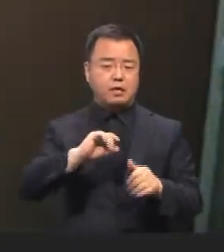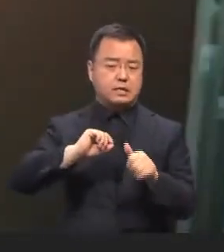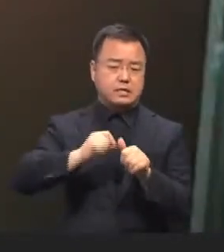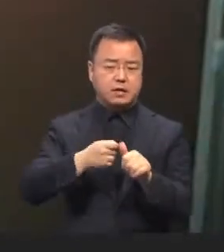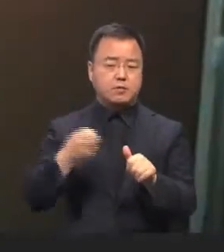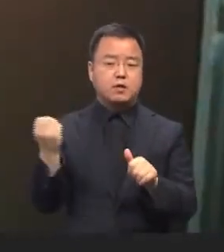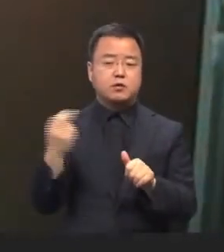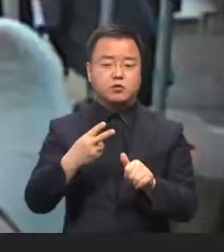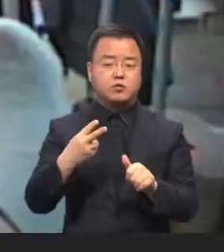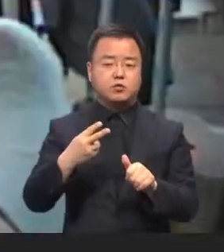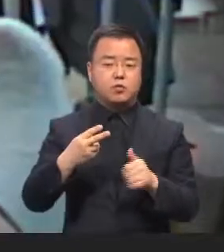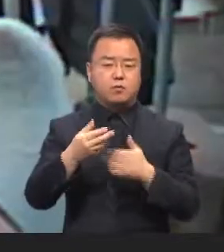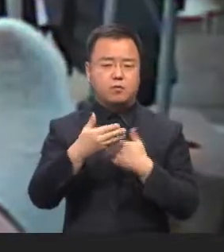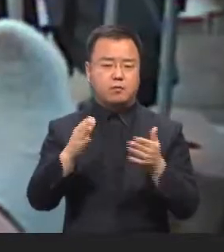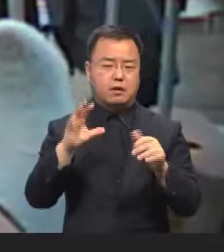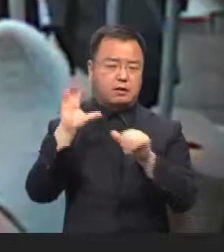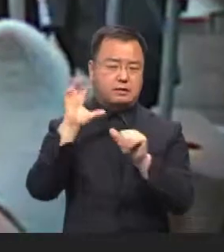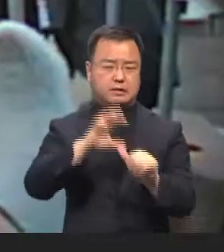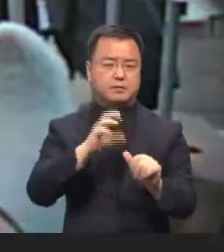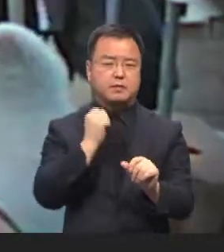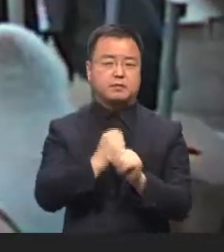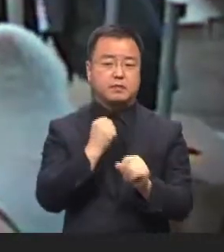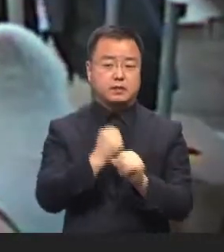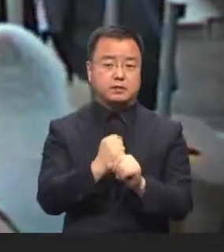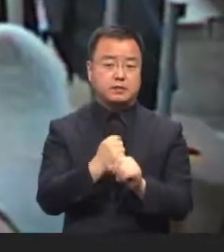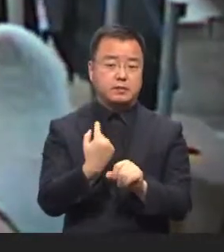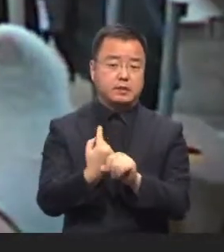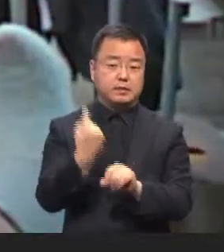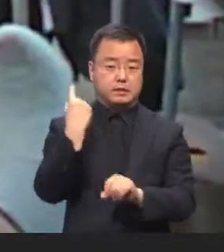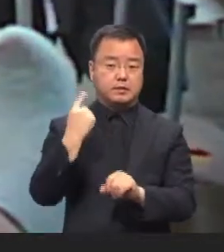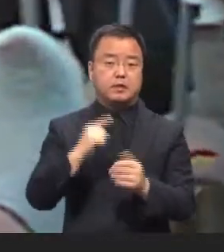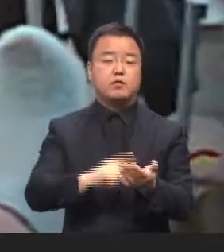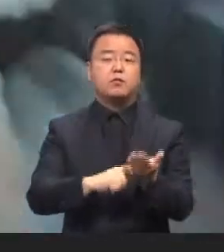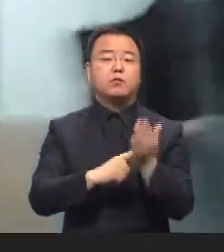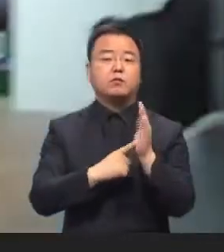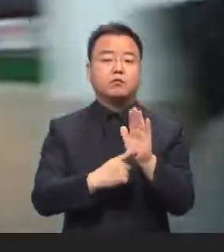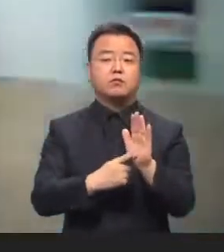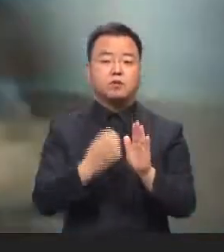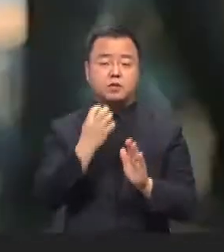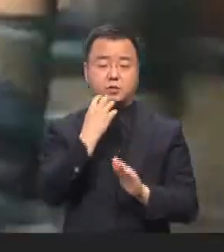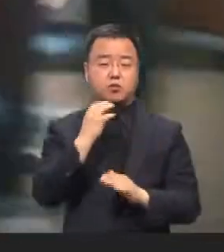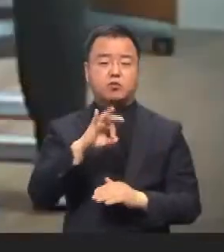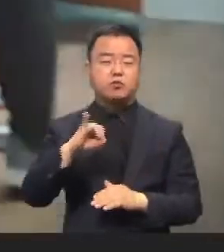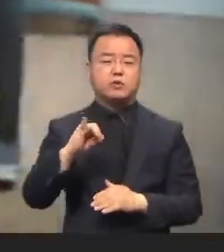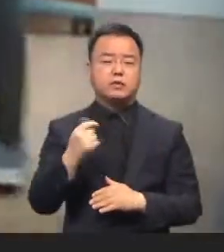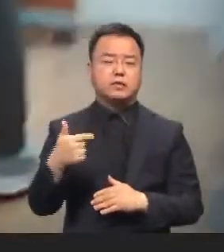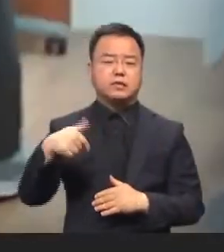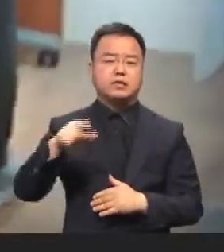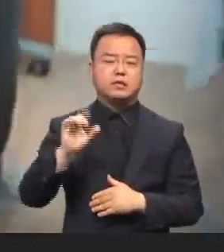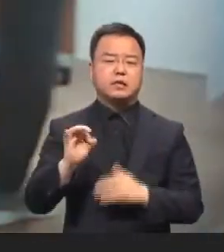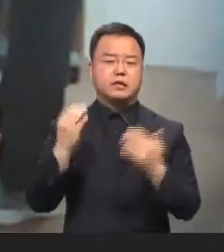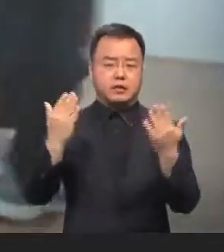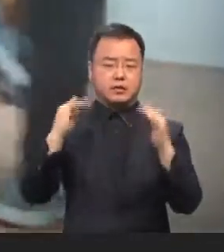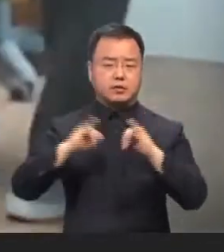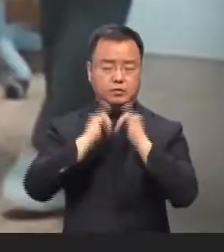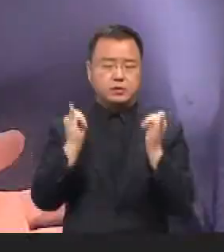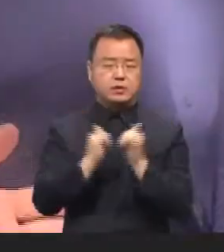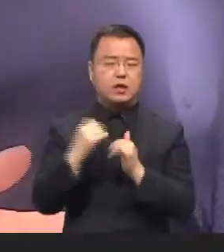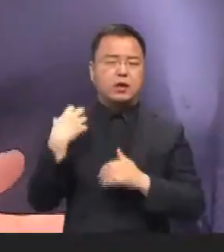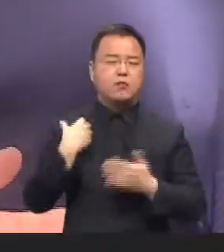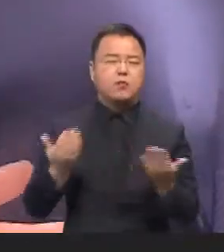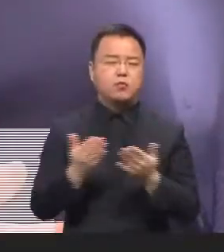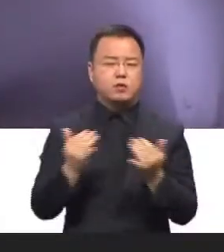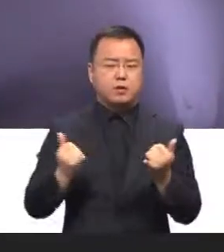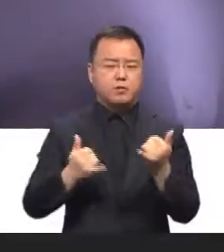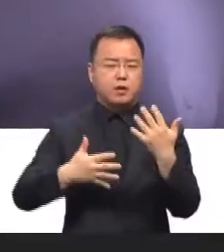학생을 캐비닛에 가두기도 합니다. 지난해 공개된 서울 인강학교 사회복무요원들의 학대 장면입니다. 수십